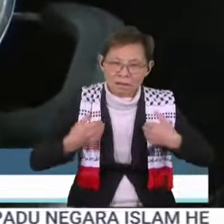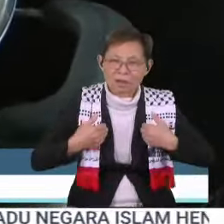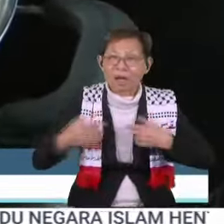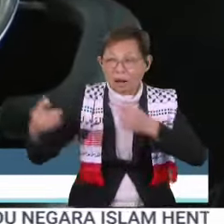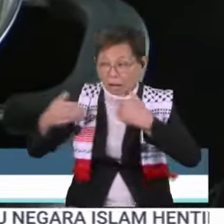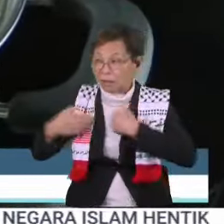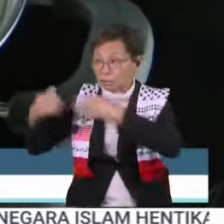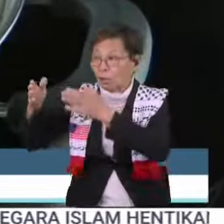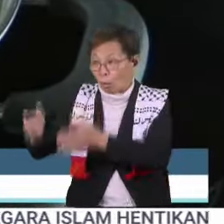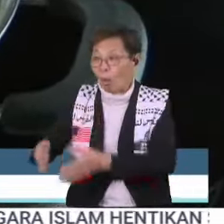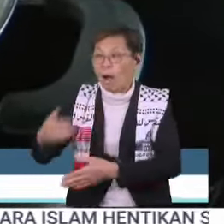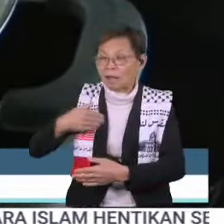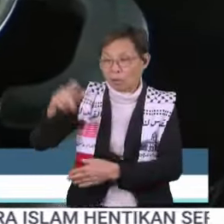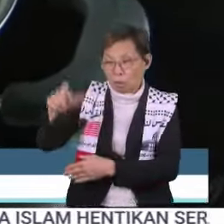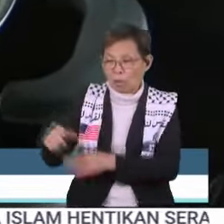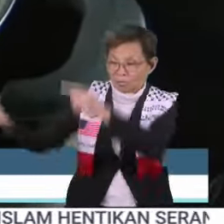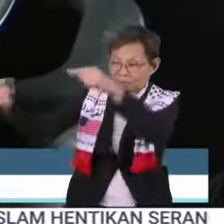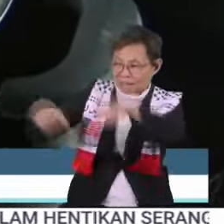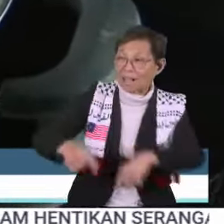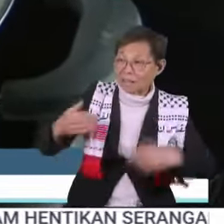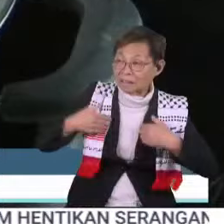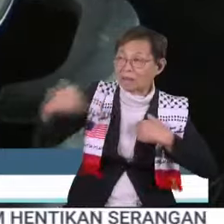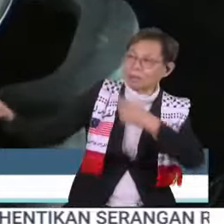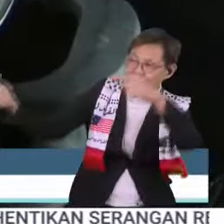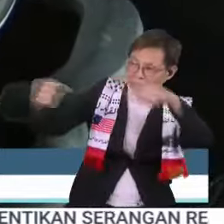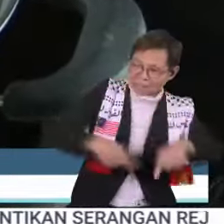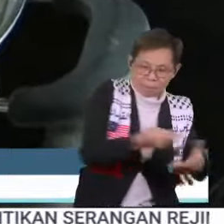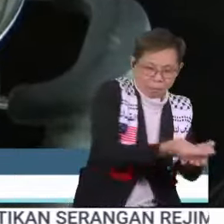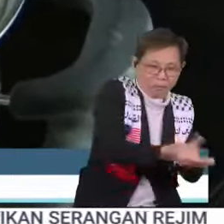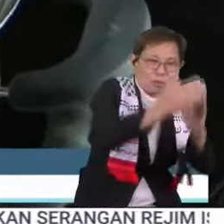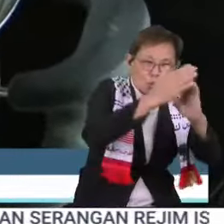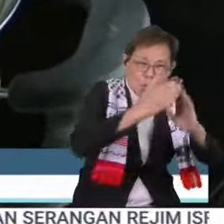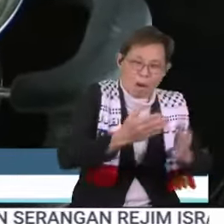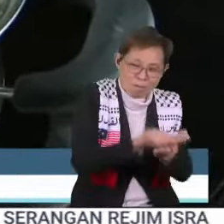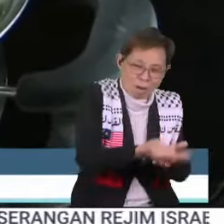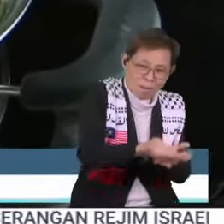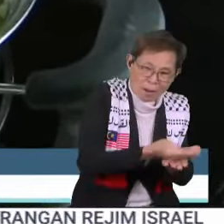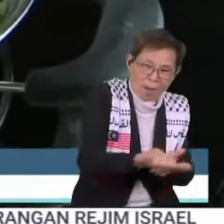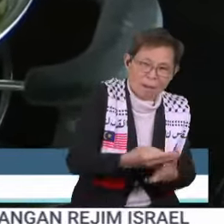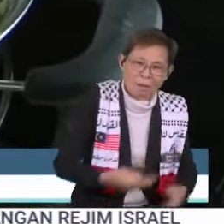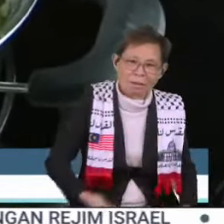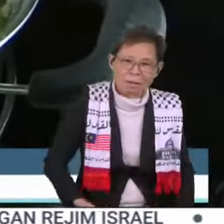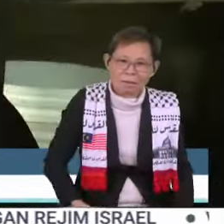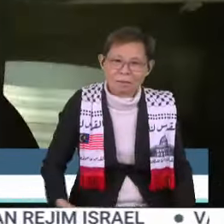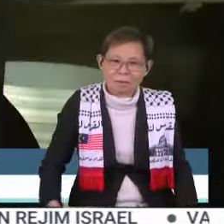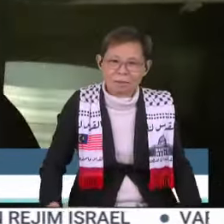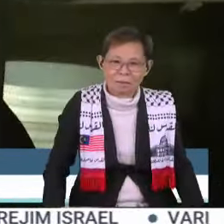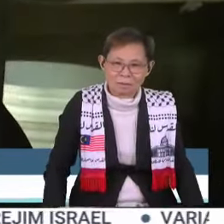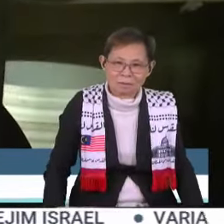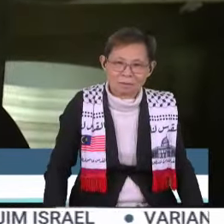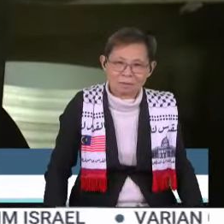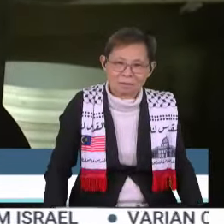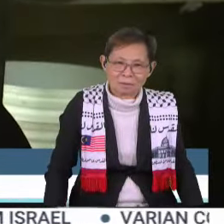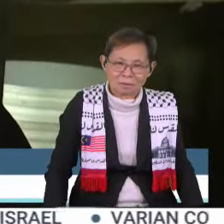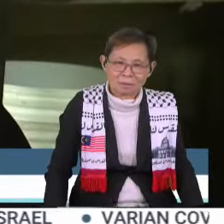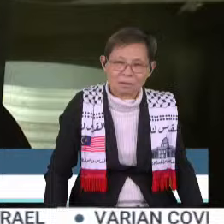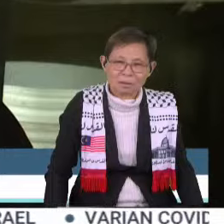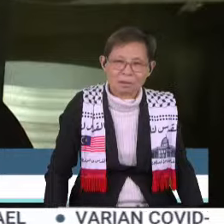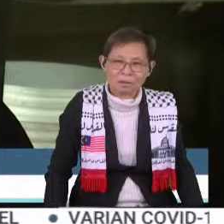mari beli. Hak 5 kilo rumah. Ada juga. Lepas tu orang buat kita kedai kopi lah. Dia buat